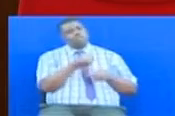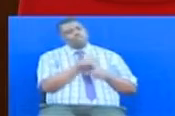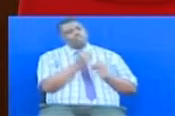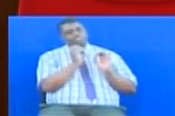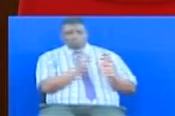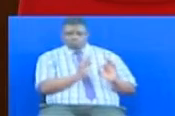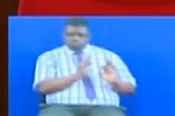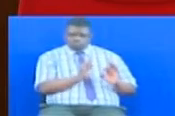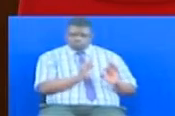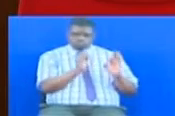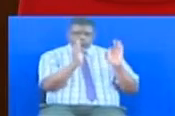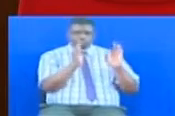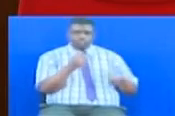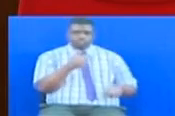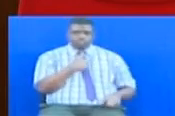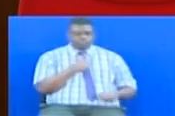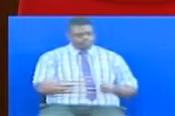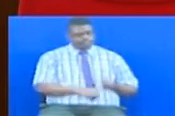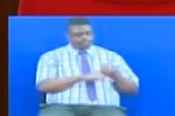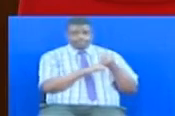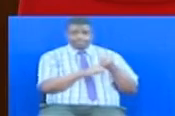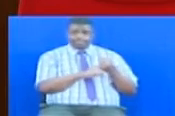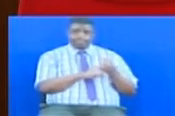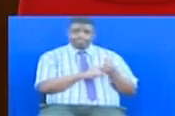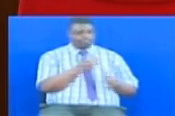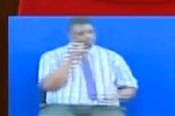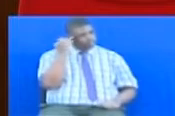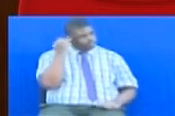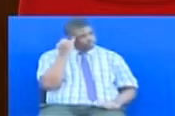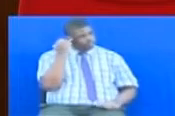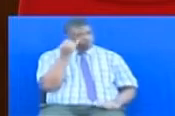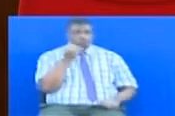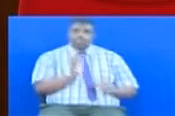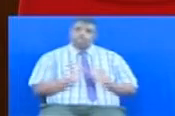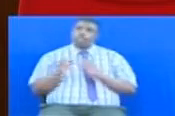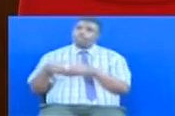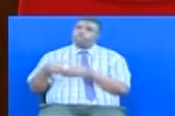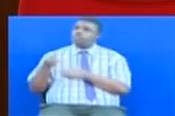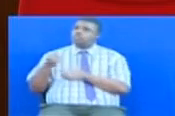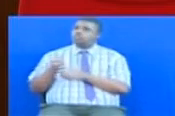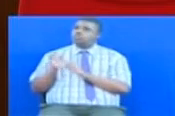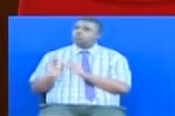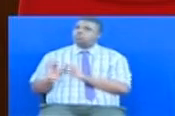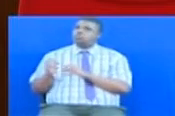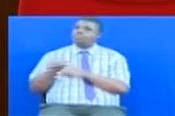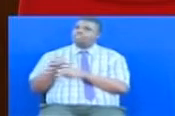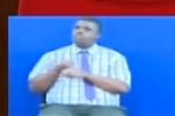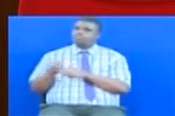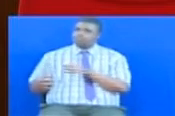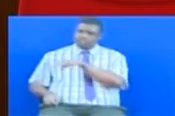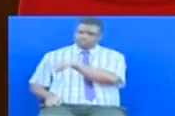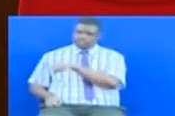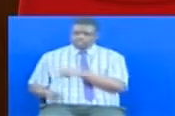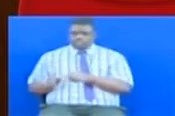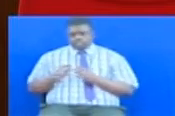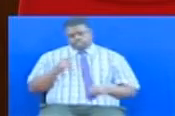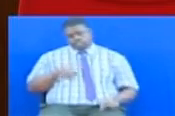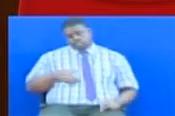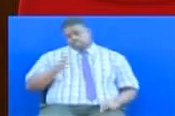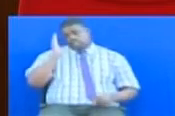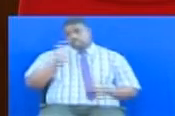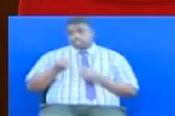na mimi niunge mkono maoni ya kamati. Kazi nzuri inayofanyika na sisi kama serikali tuendelea